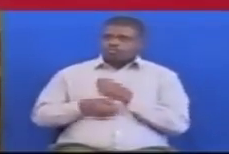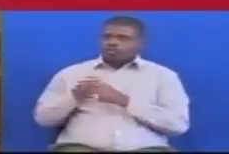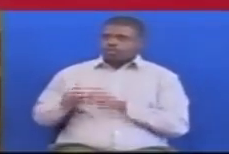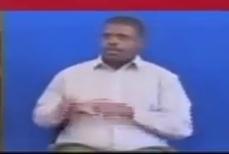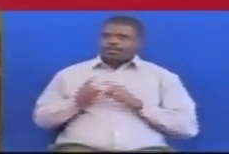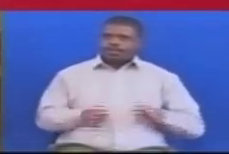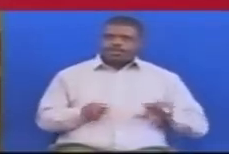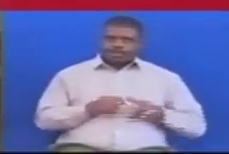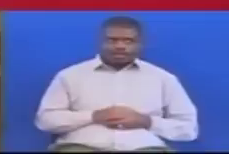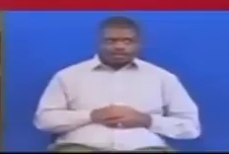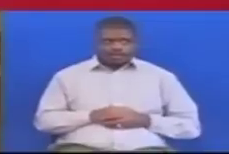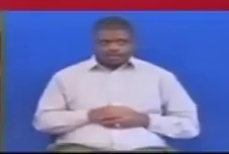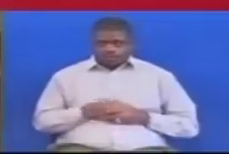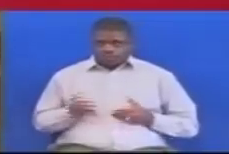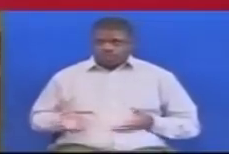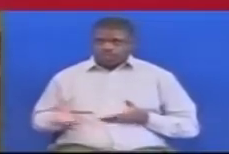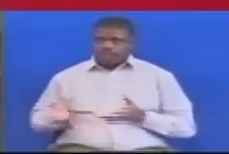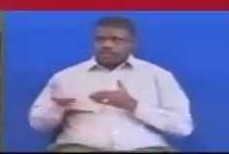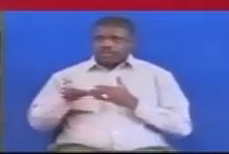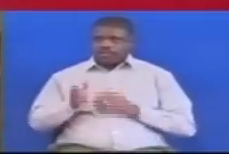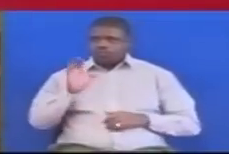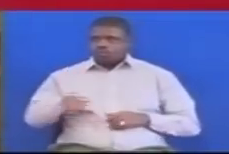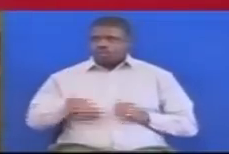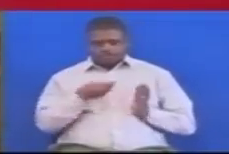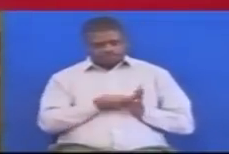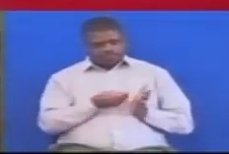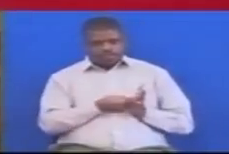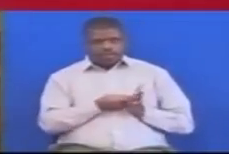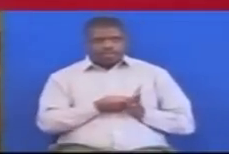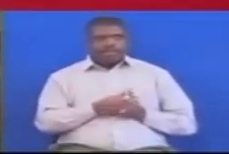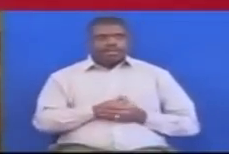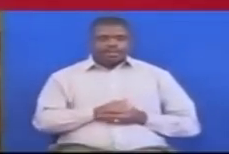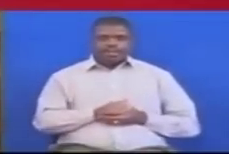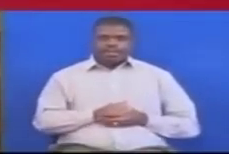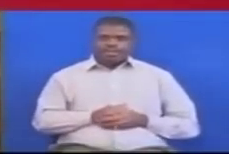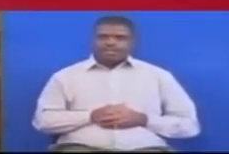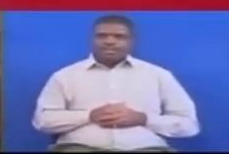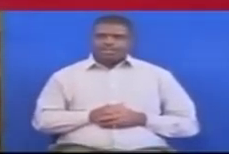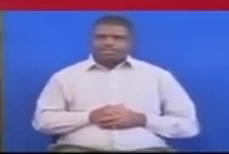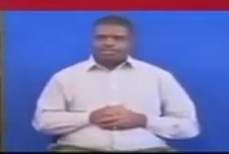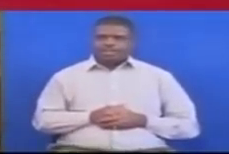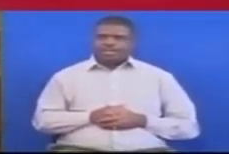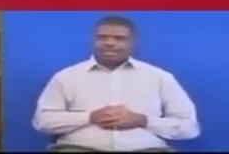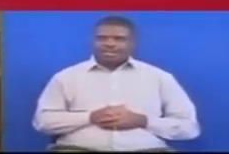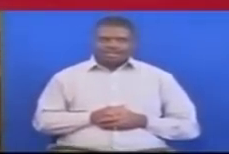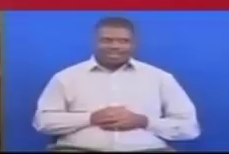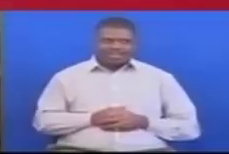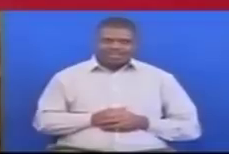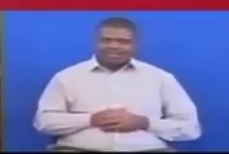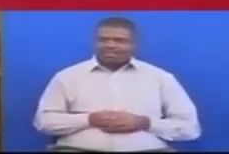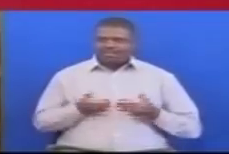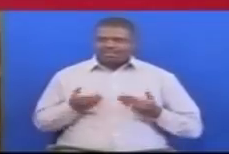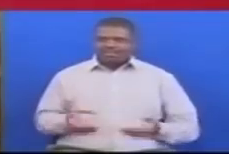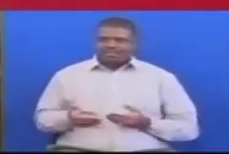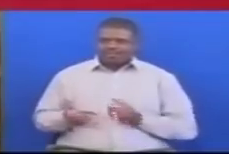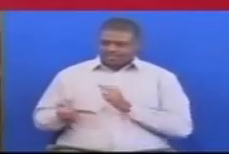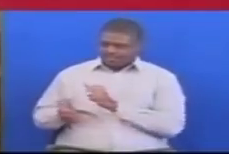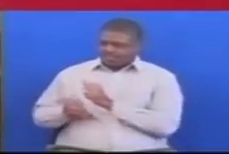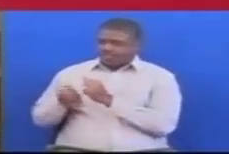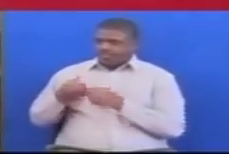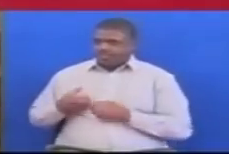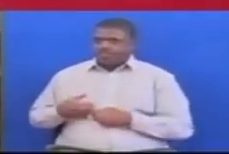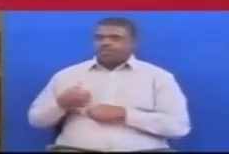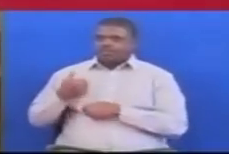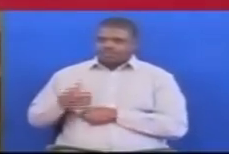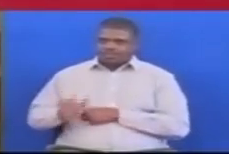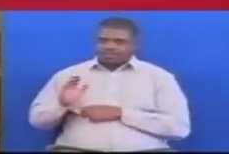mbalimbali za uendelezaji. Katika mwaka wa fedha 2019-20 serikali imetenga shilingi bilioni 3 kwa ajili ya uendelezaji